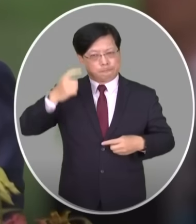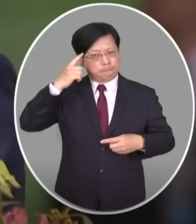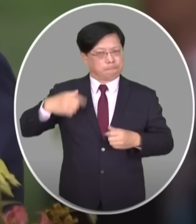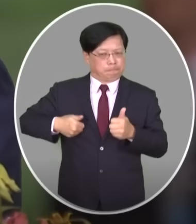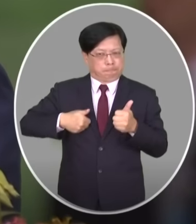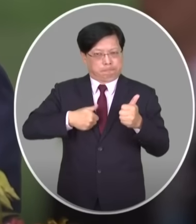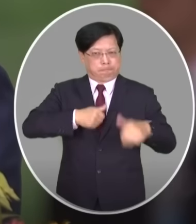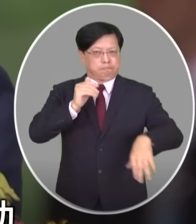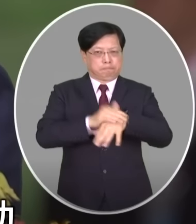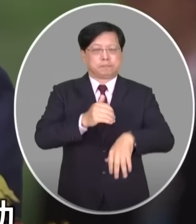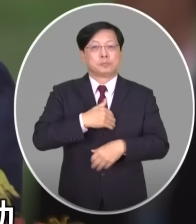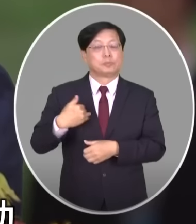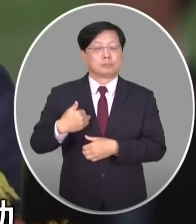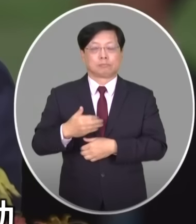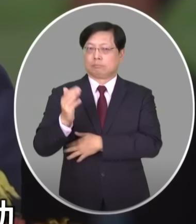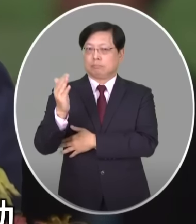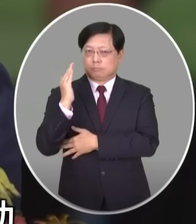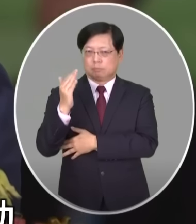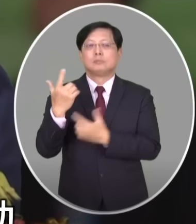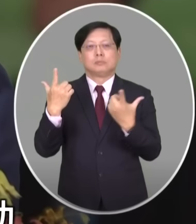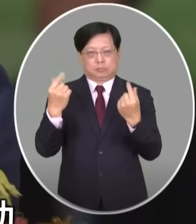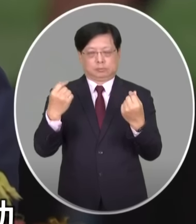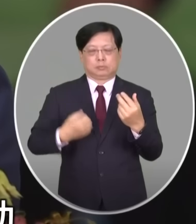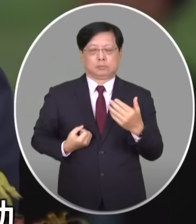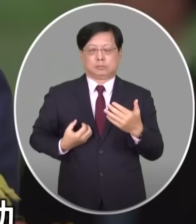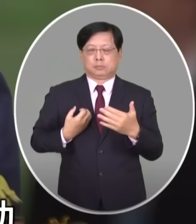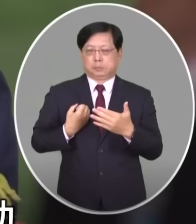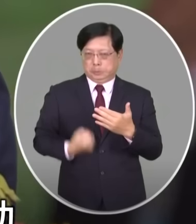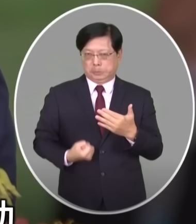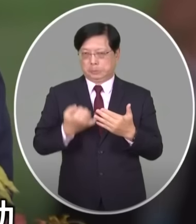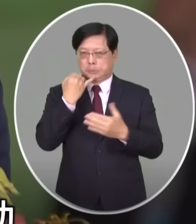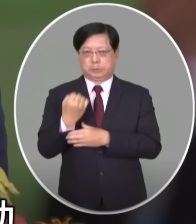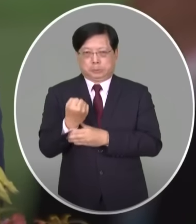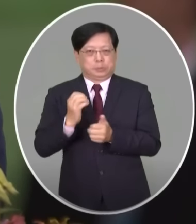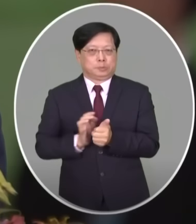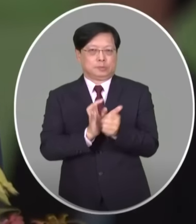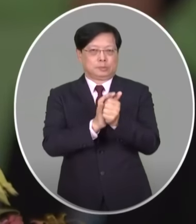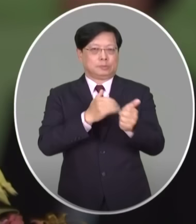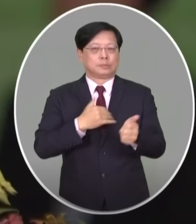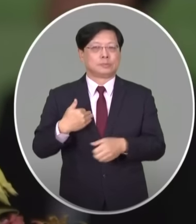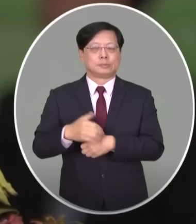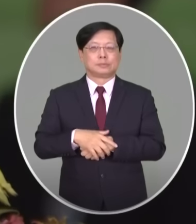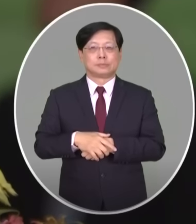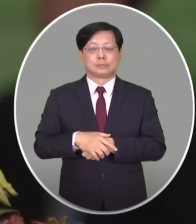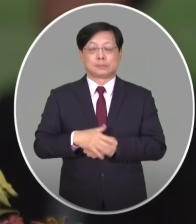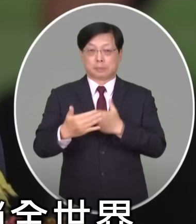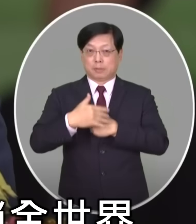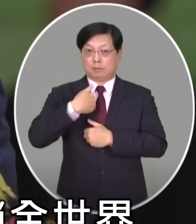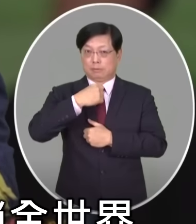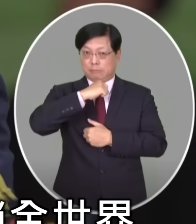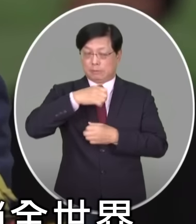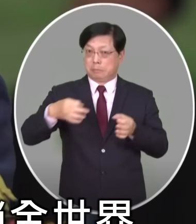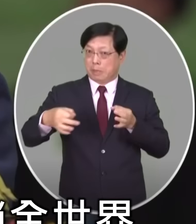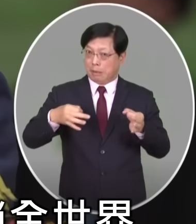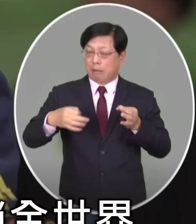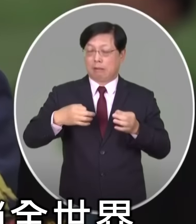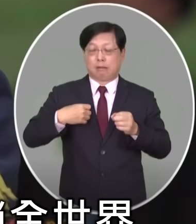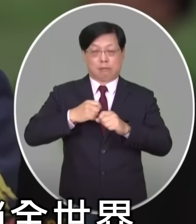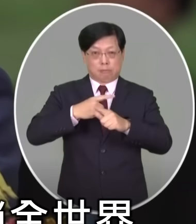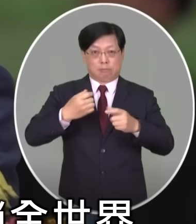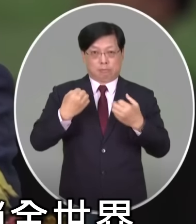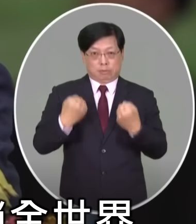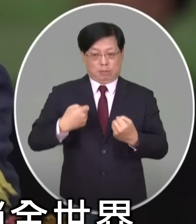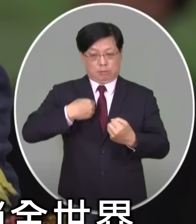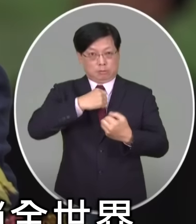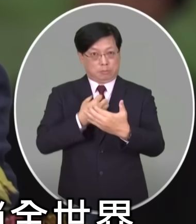顶尖，政府也有决心鼎力相助，让台湾的产业能够立足台